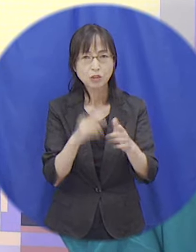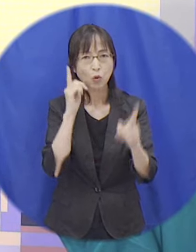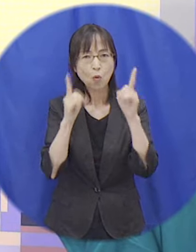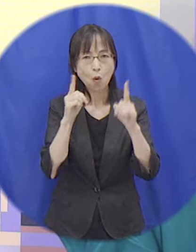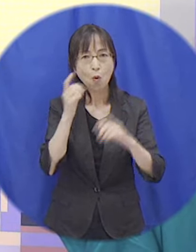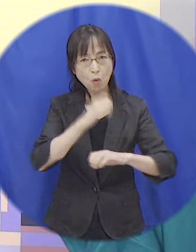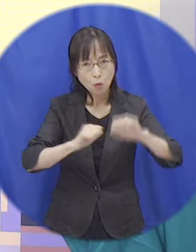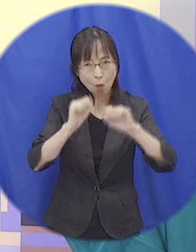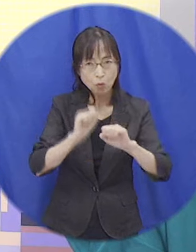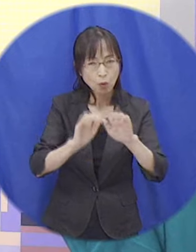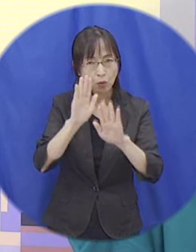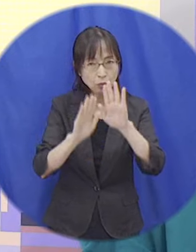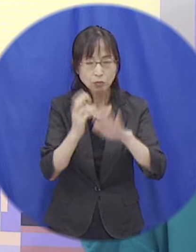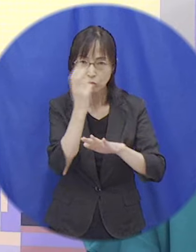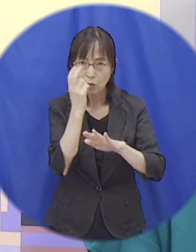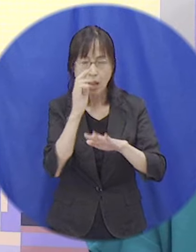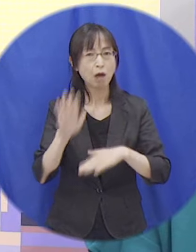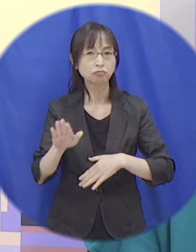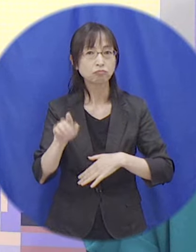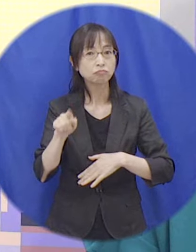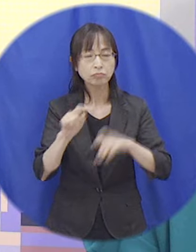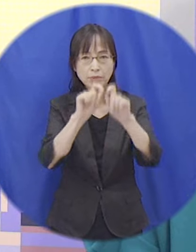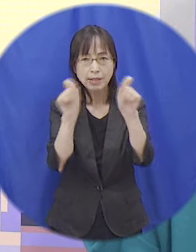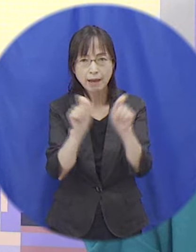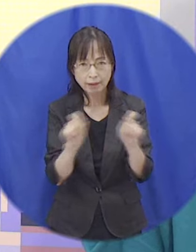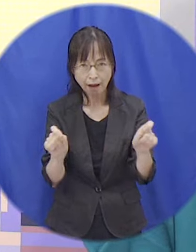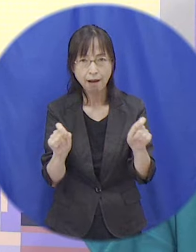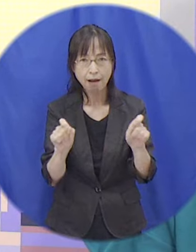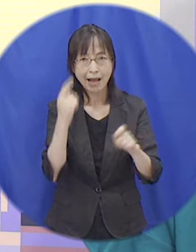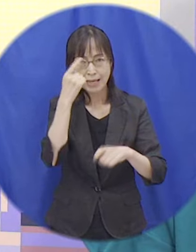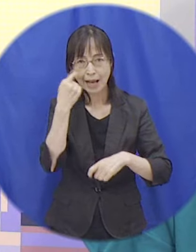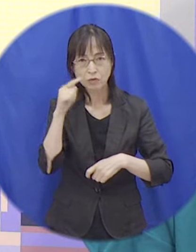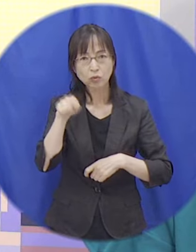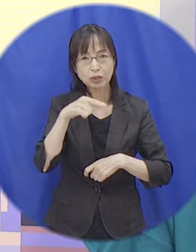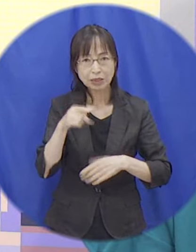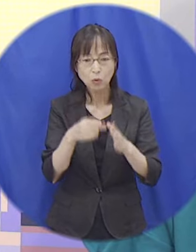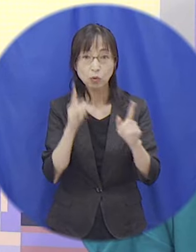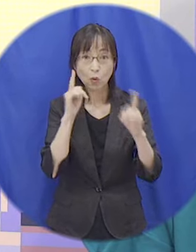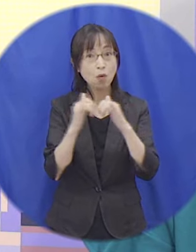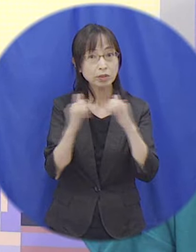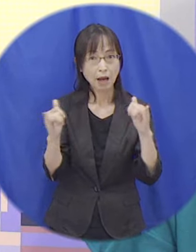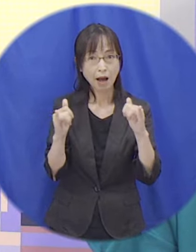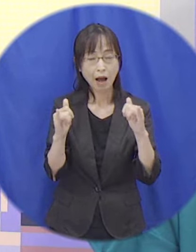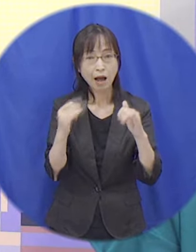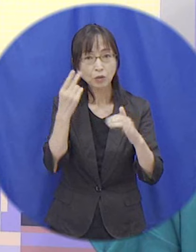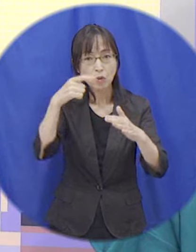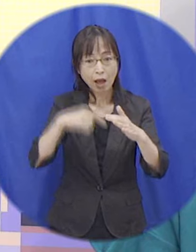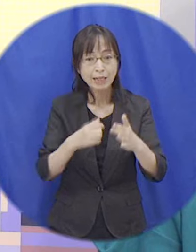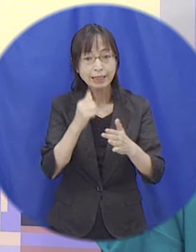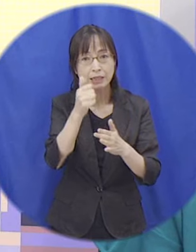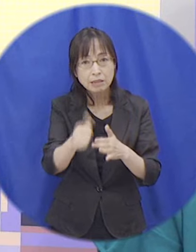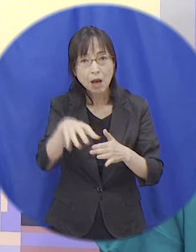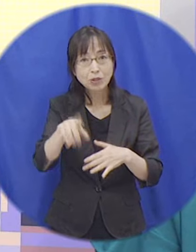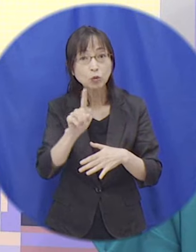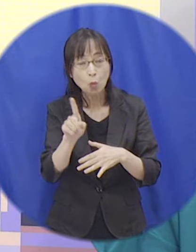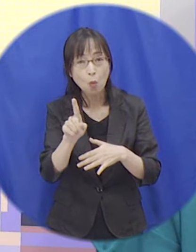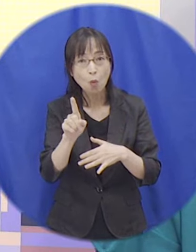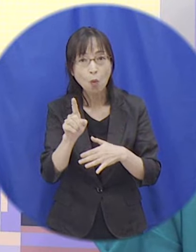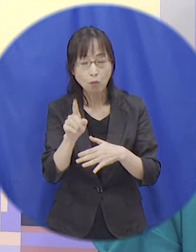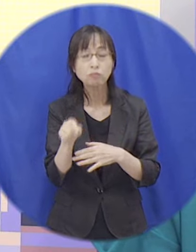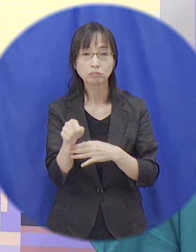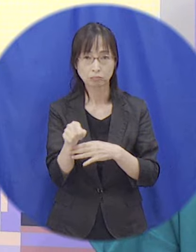調査というものがあるんですが、はい、そちらの結果によりますと、外国人の旅行者の方々都内で訪問した場所どこですかというものなんですが、